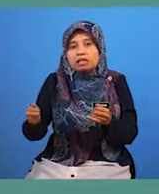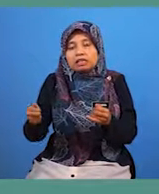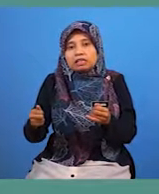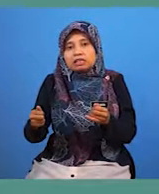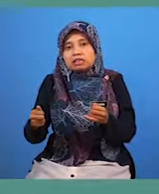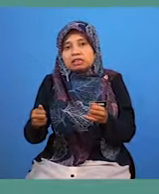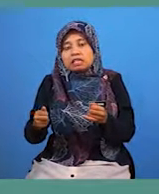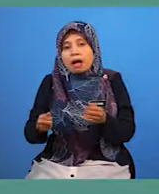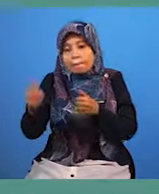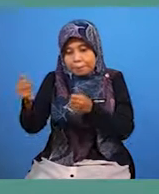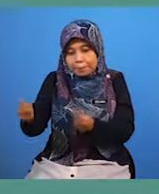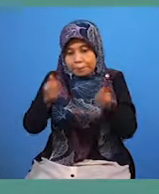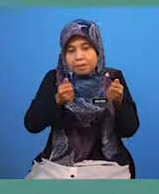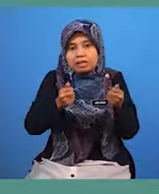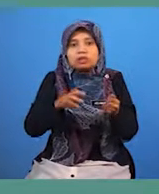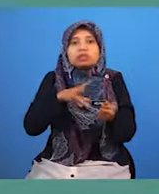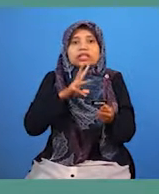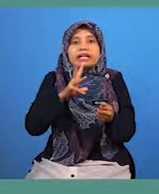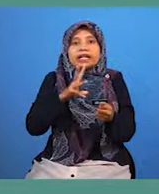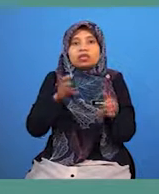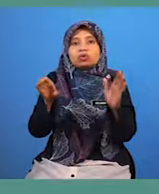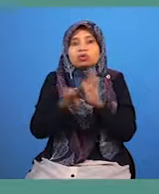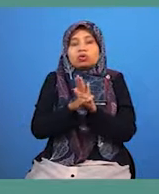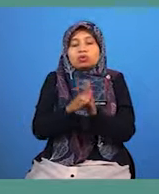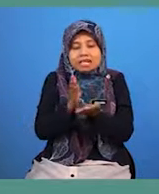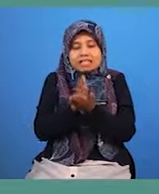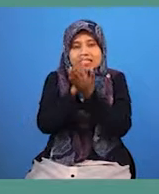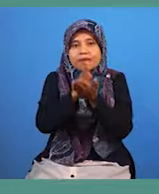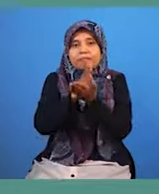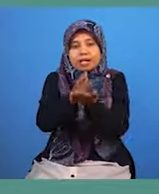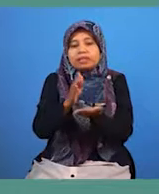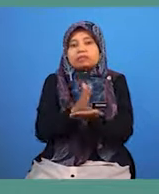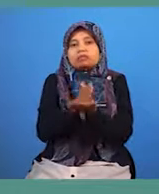keenam adalah pengangkutan air, sama ada sampan atau bot.